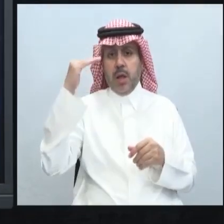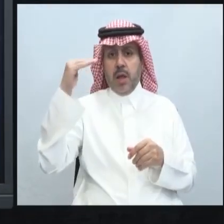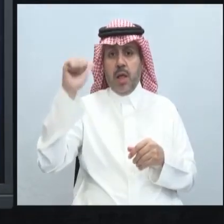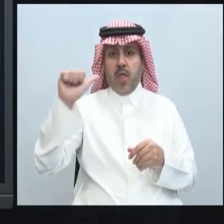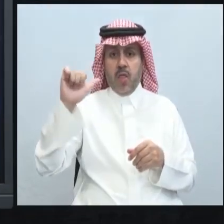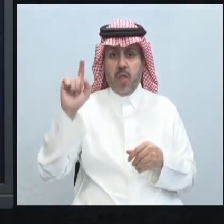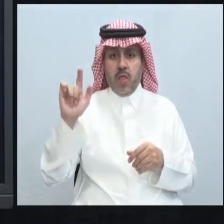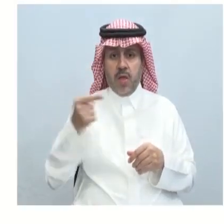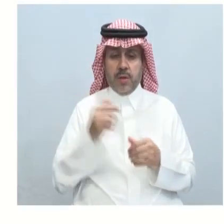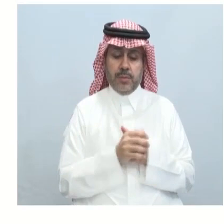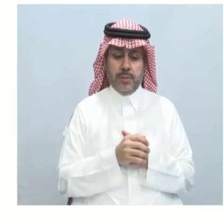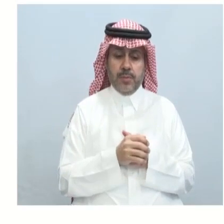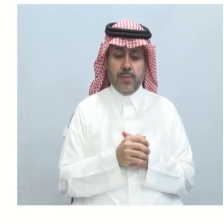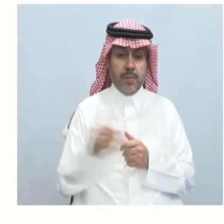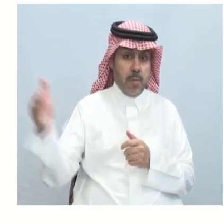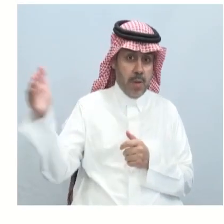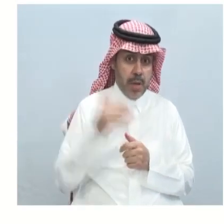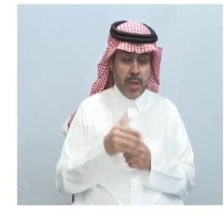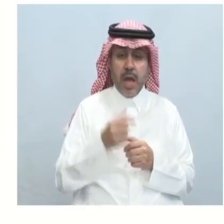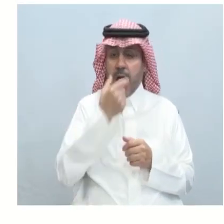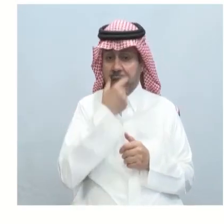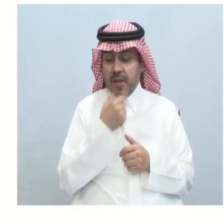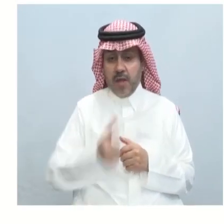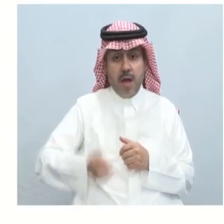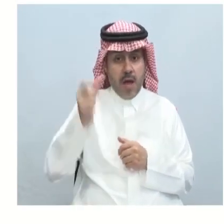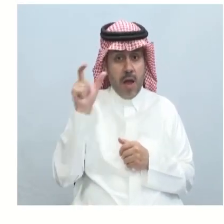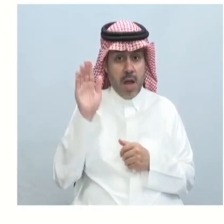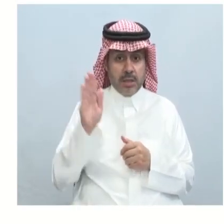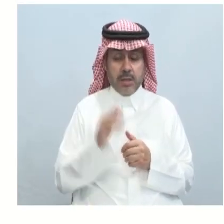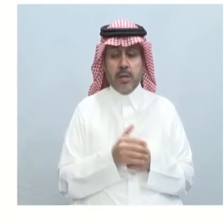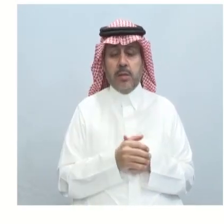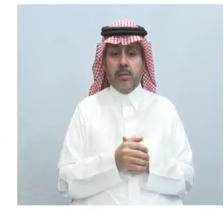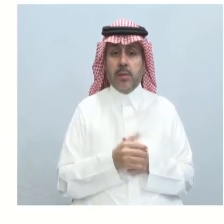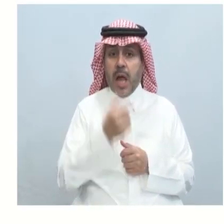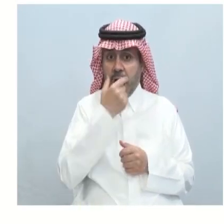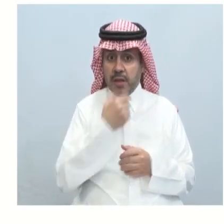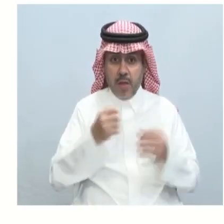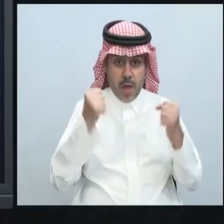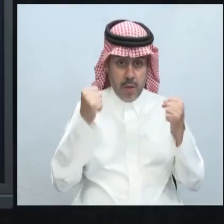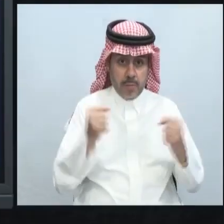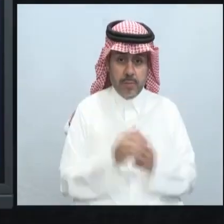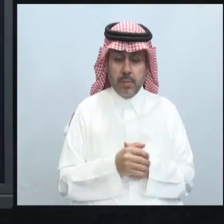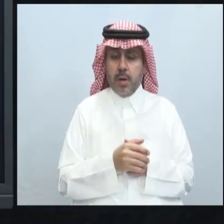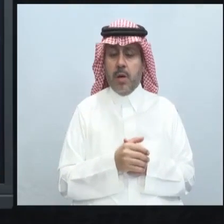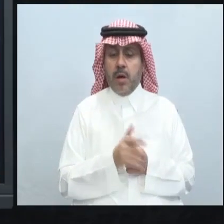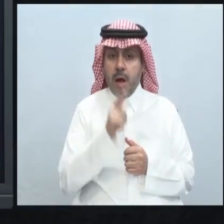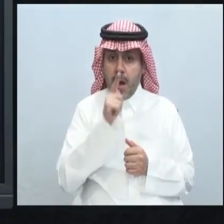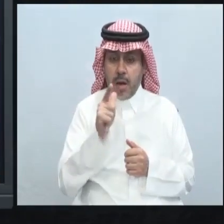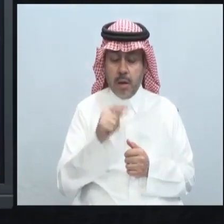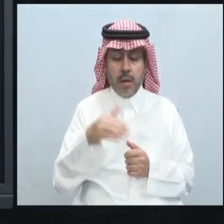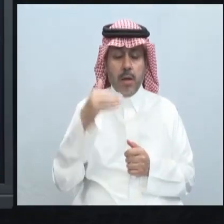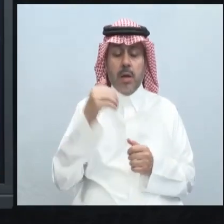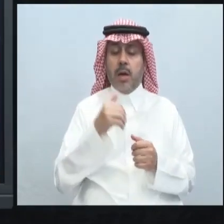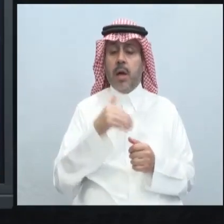مره معنا حديث انس هذا الحديث العظيم الذي قال فيه هذا الصحابي الجليل انس بن مالك خدمت